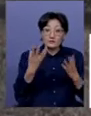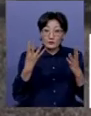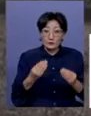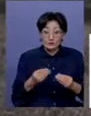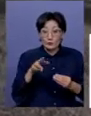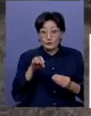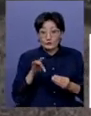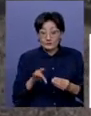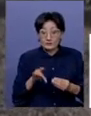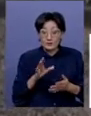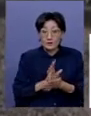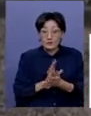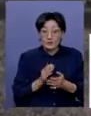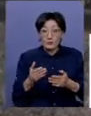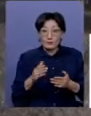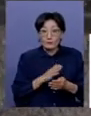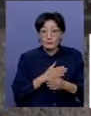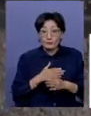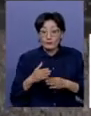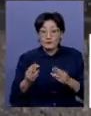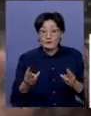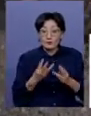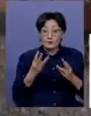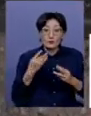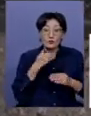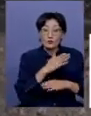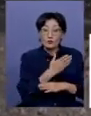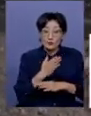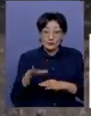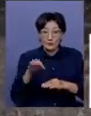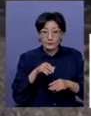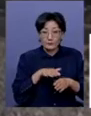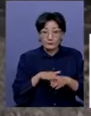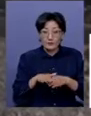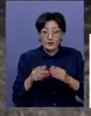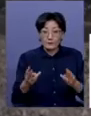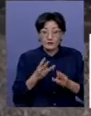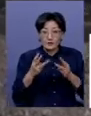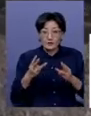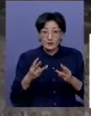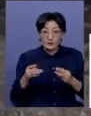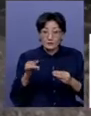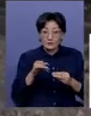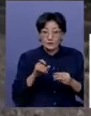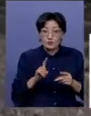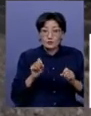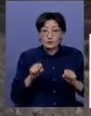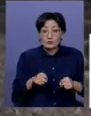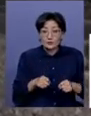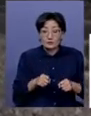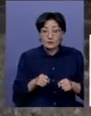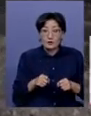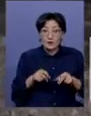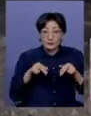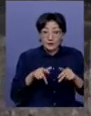мусор. После пожара тут столько дров было, вот обгорело и все лежит. Вот это сверху тут все. Что могу скидывать?